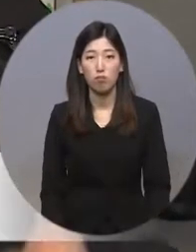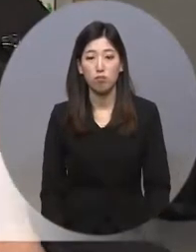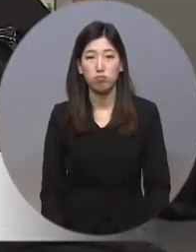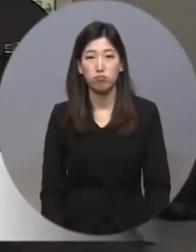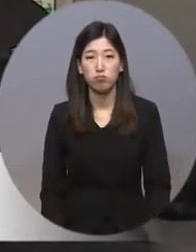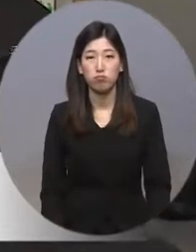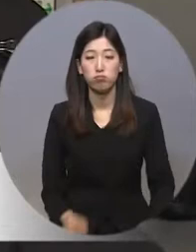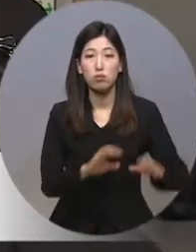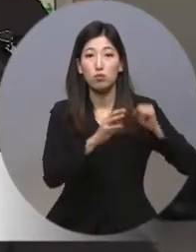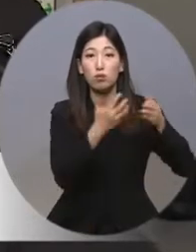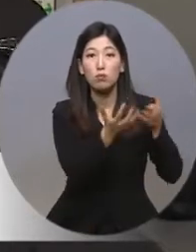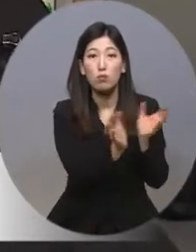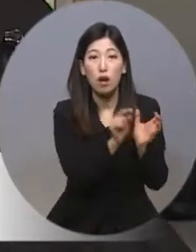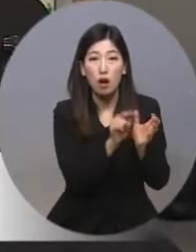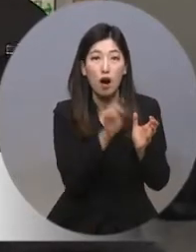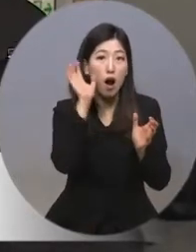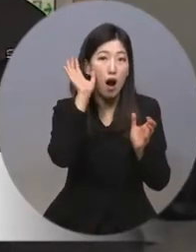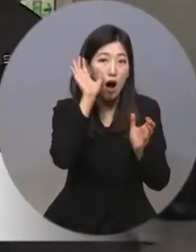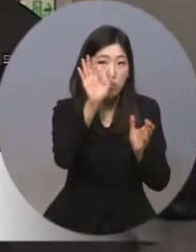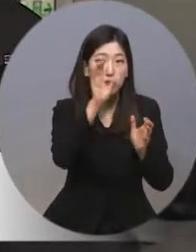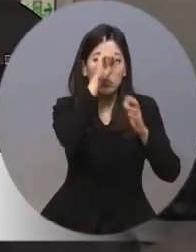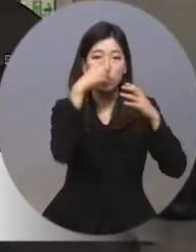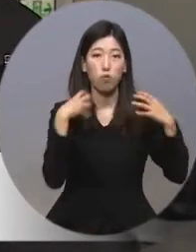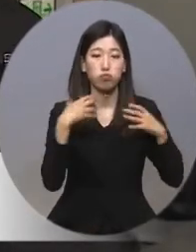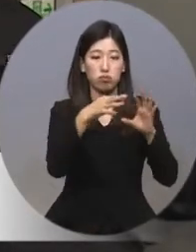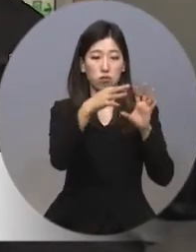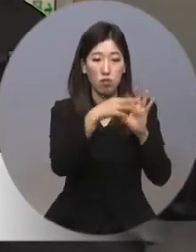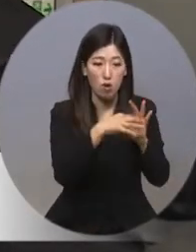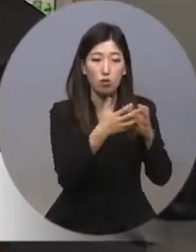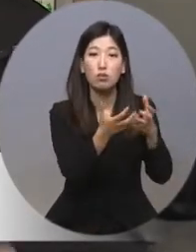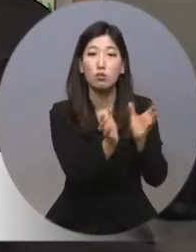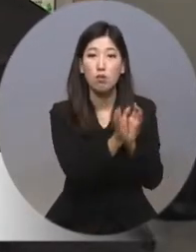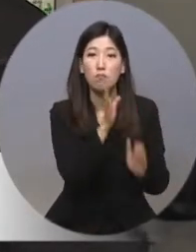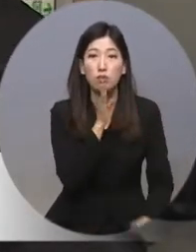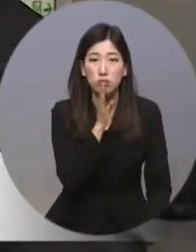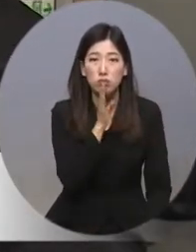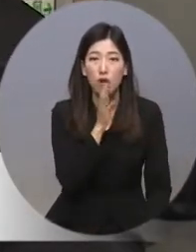여당의 당대표로 매우 부적절한 그리고